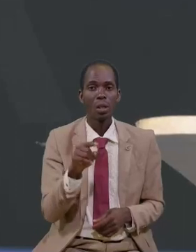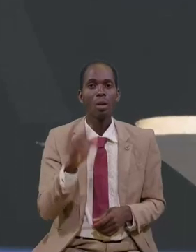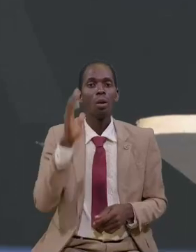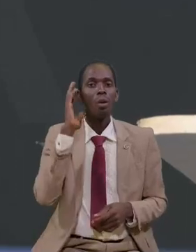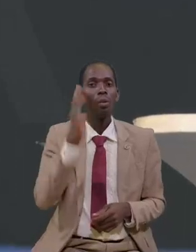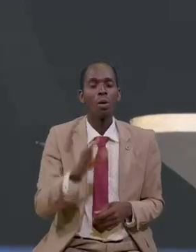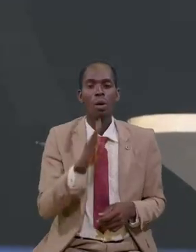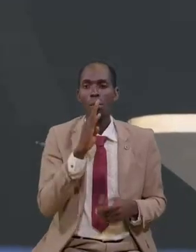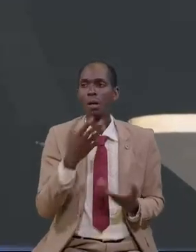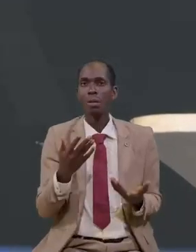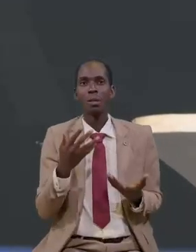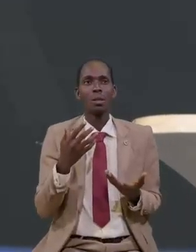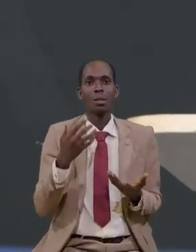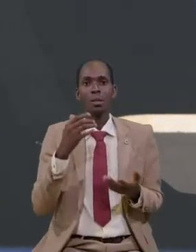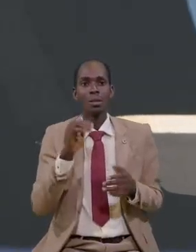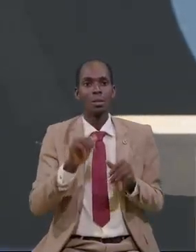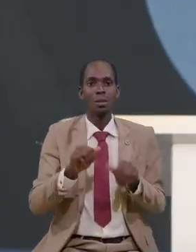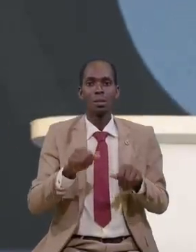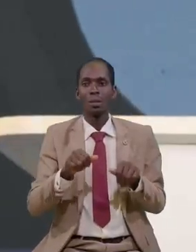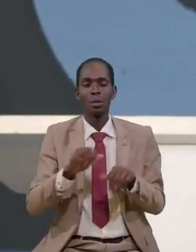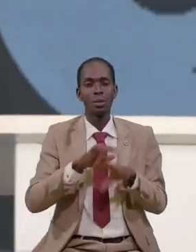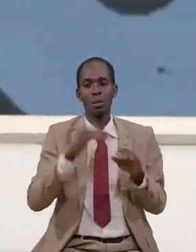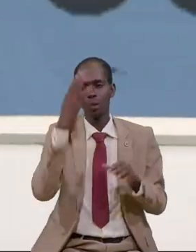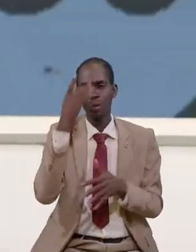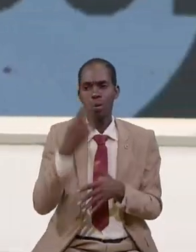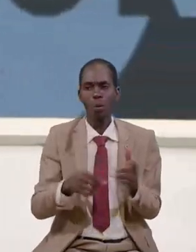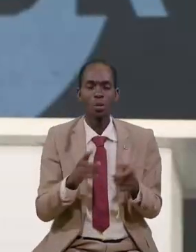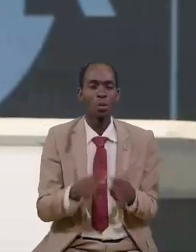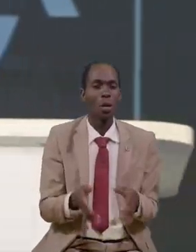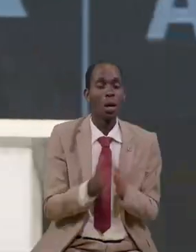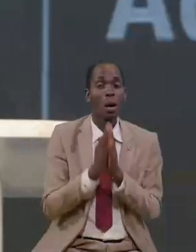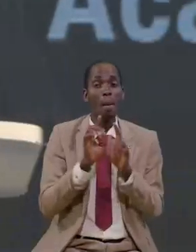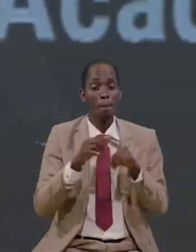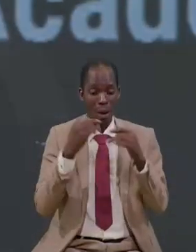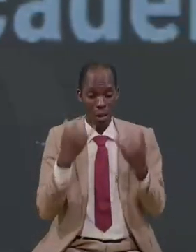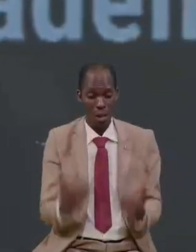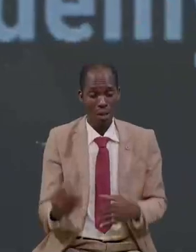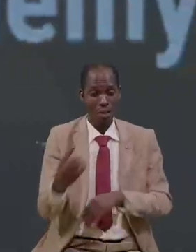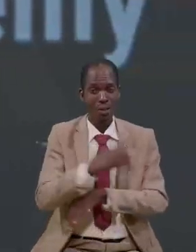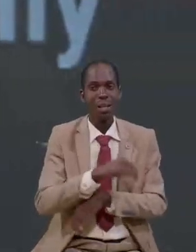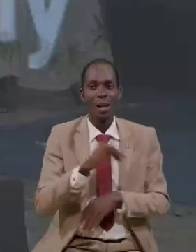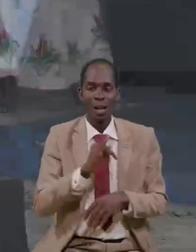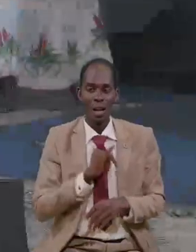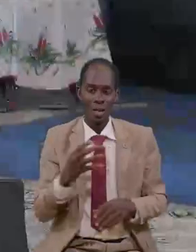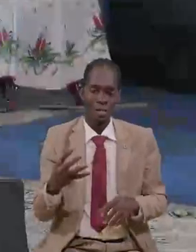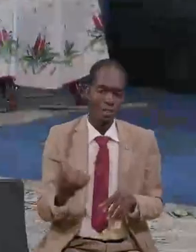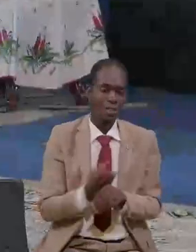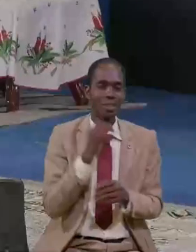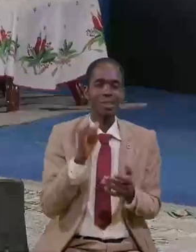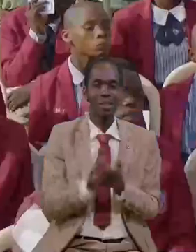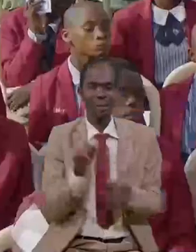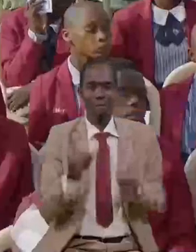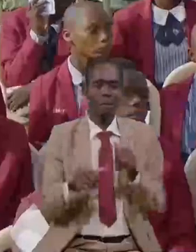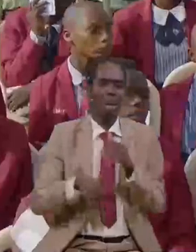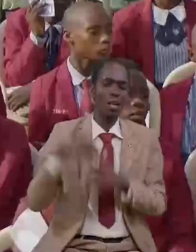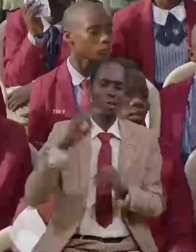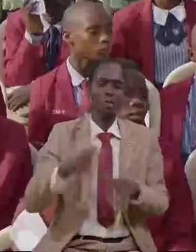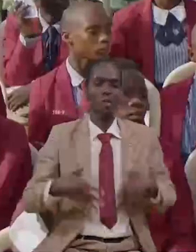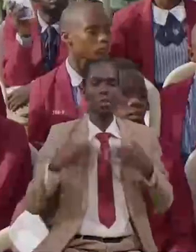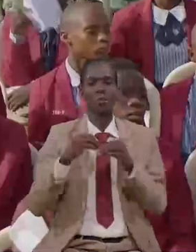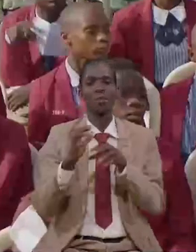ils sont en train de bégayer devant le Seigneur. Mais aujourd'hui, ce bégaye est ôté de